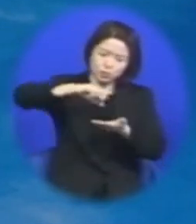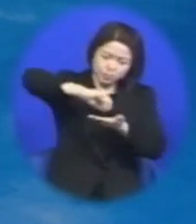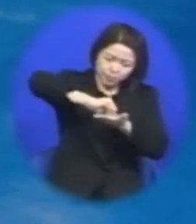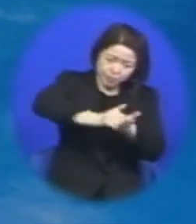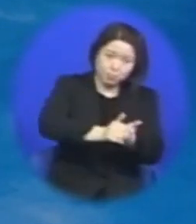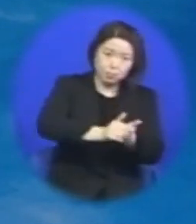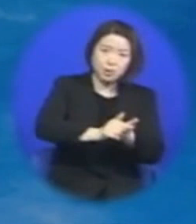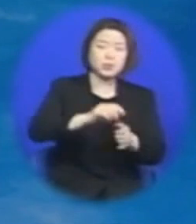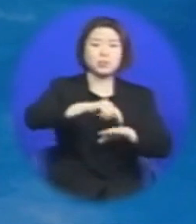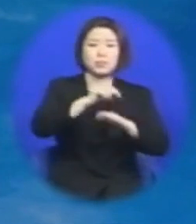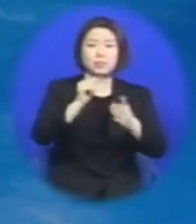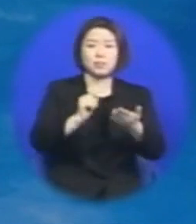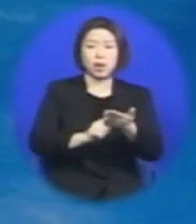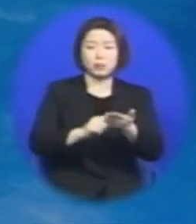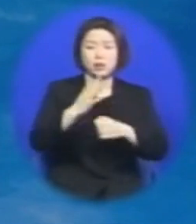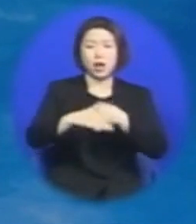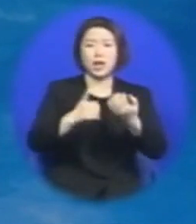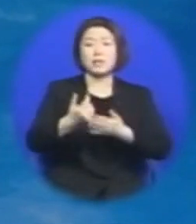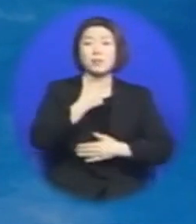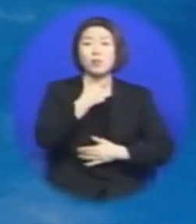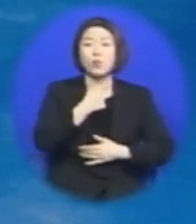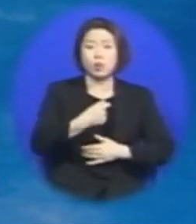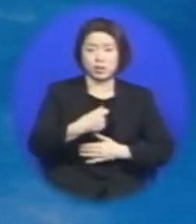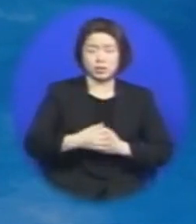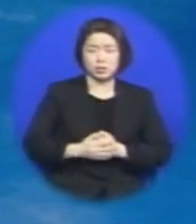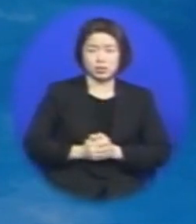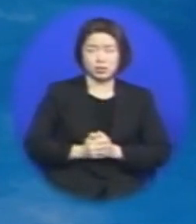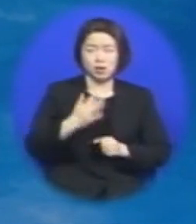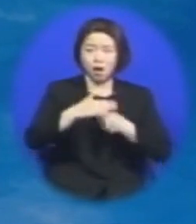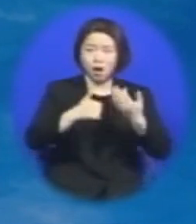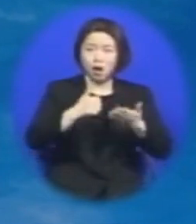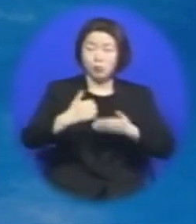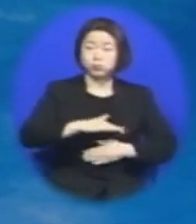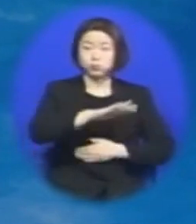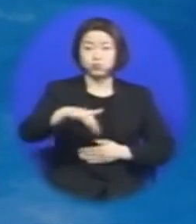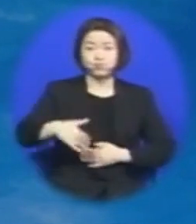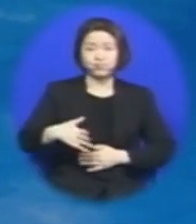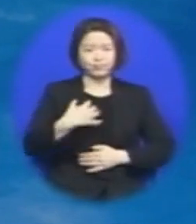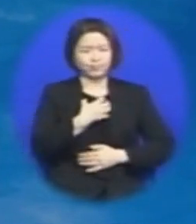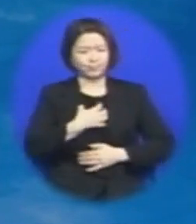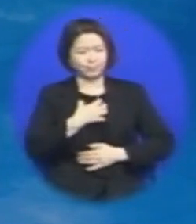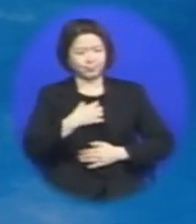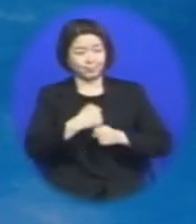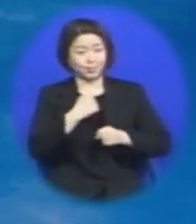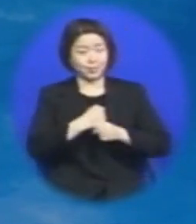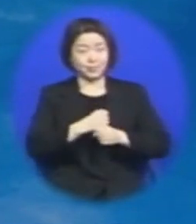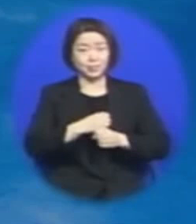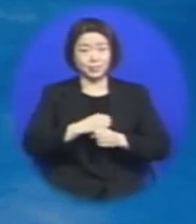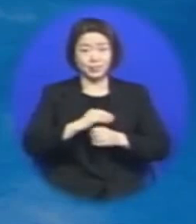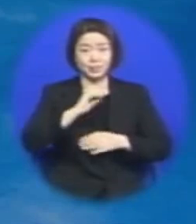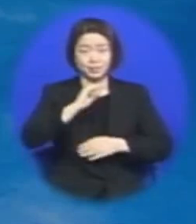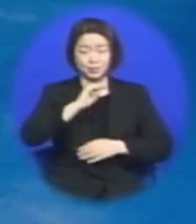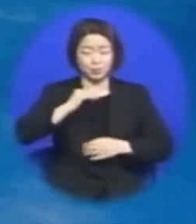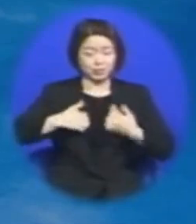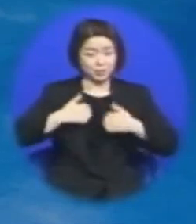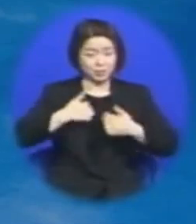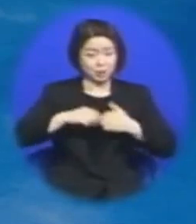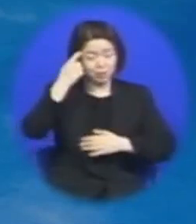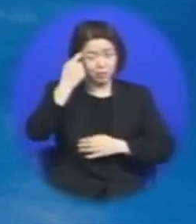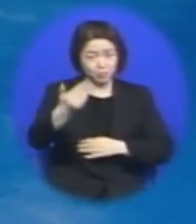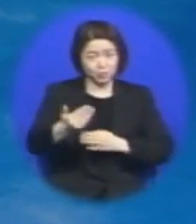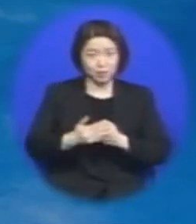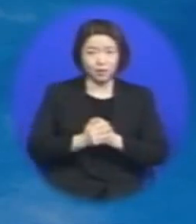하나님이 원하신다 아 하나님이 우리를 괴롭히는게 취미니까 왜 우리의